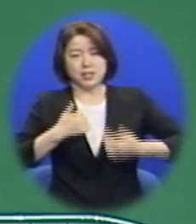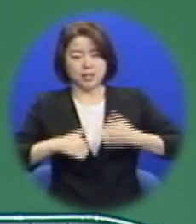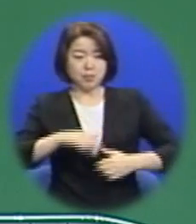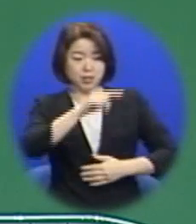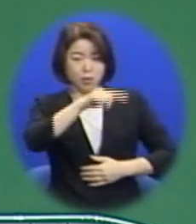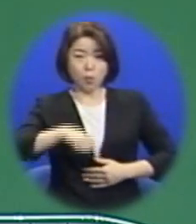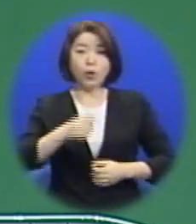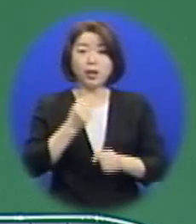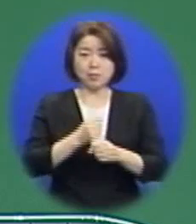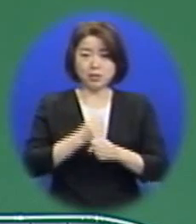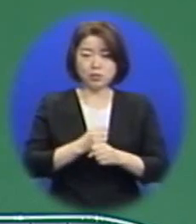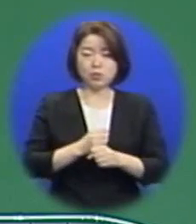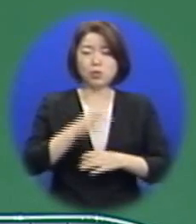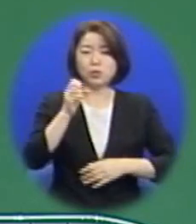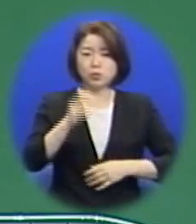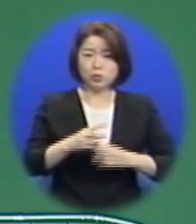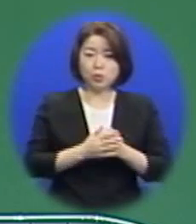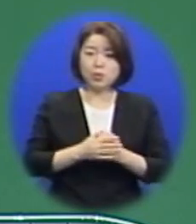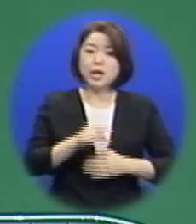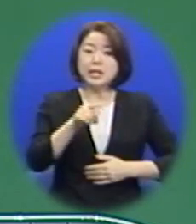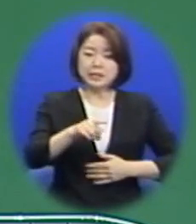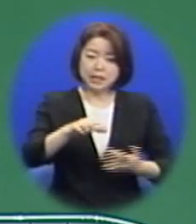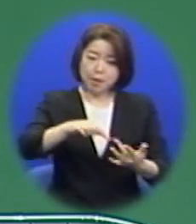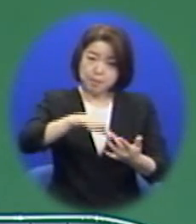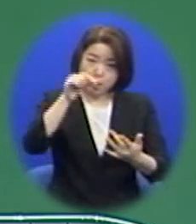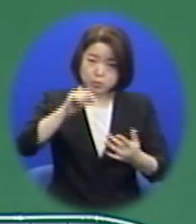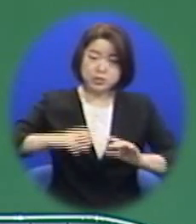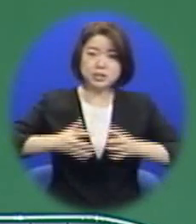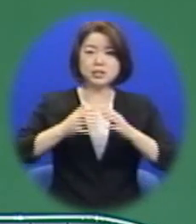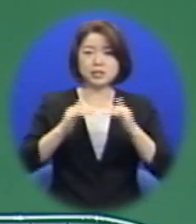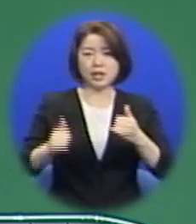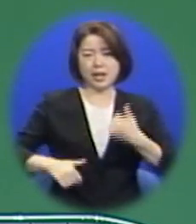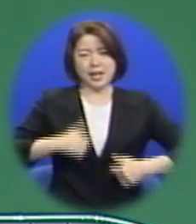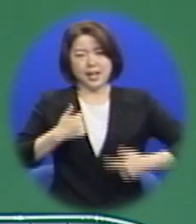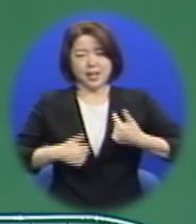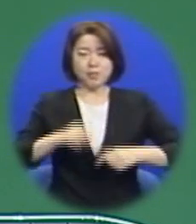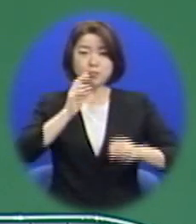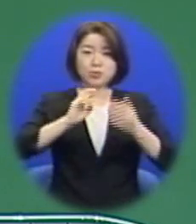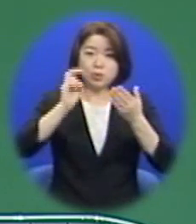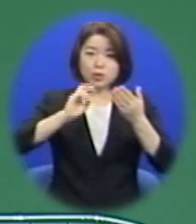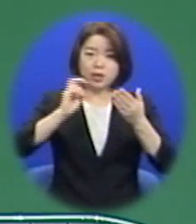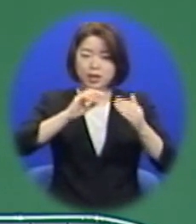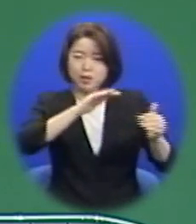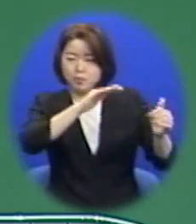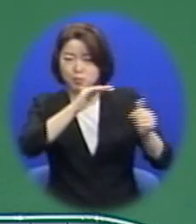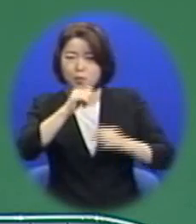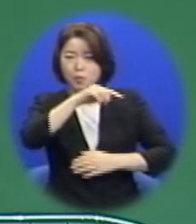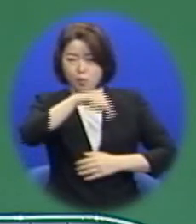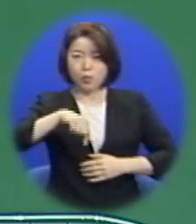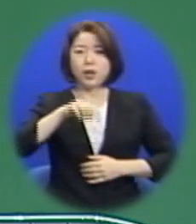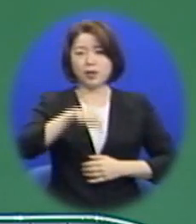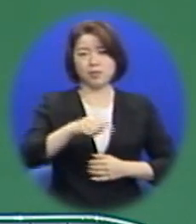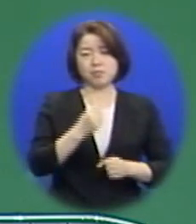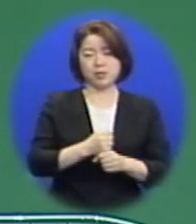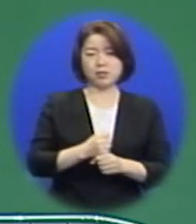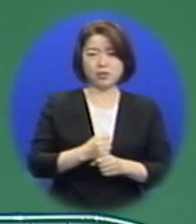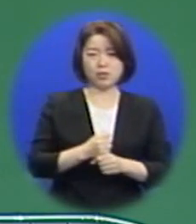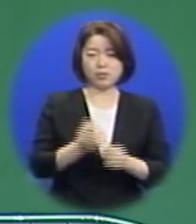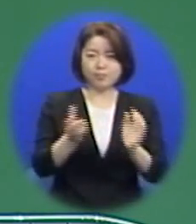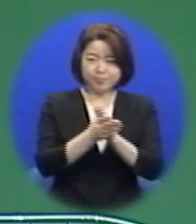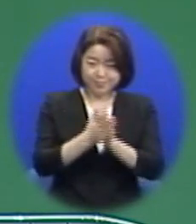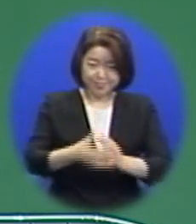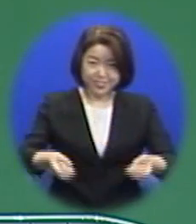하시며 그가 뽑으신 백성이 기쁜 노래를 부르며 나오게 하셨다.